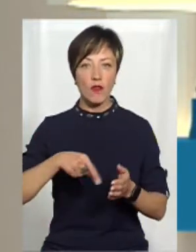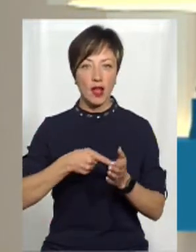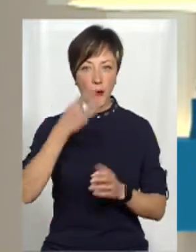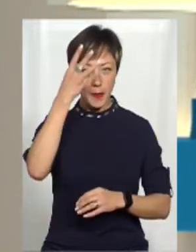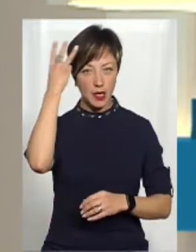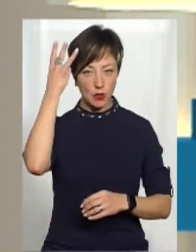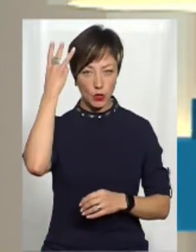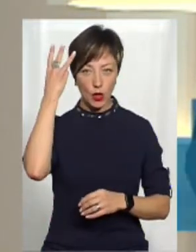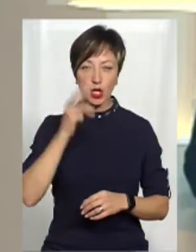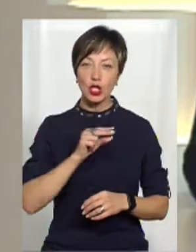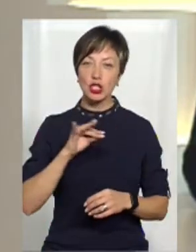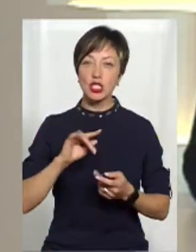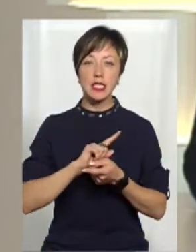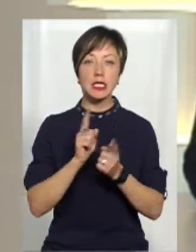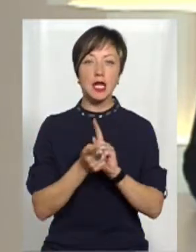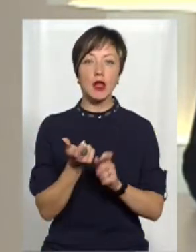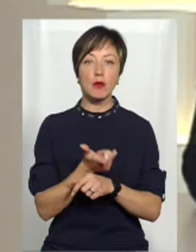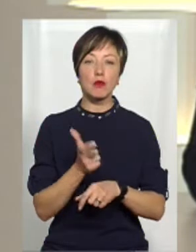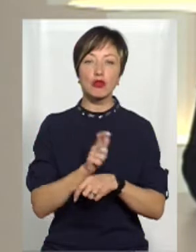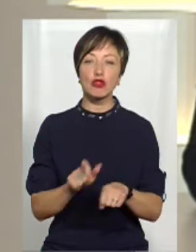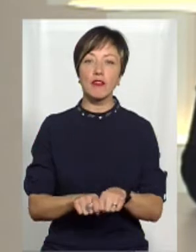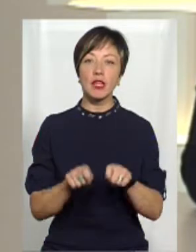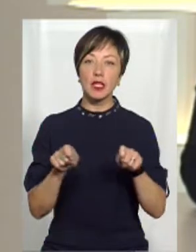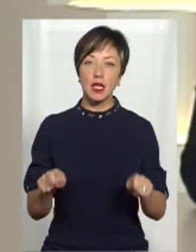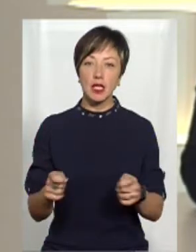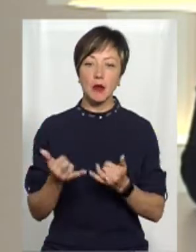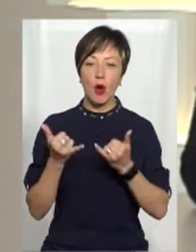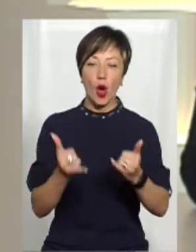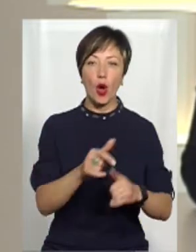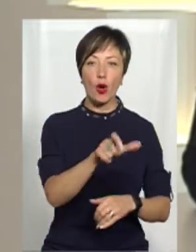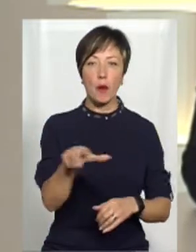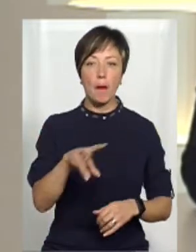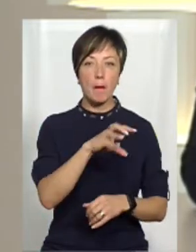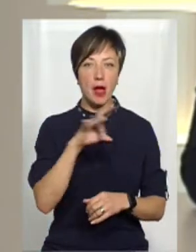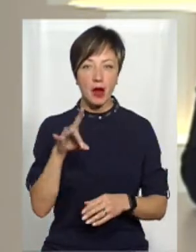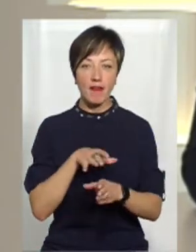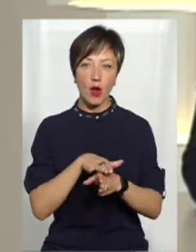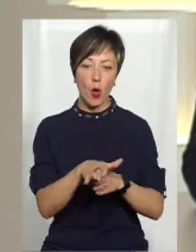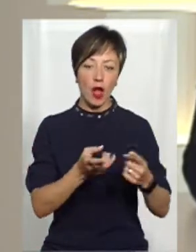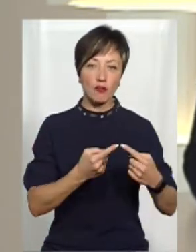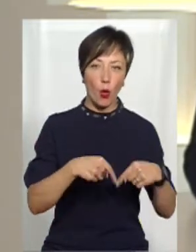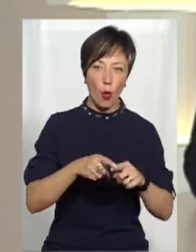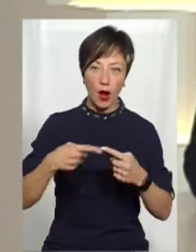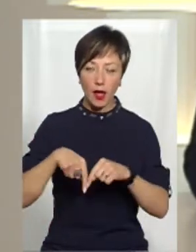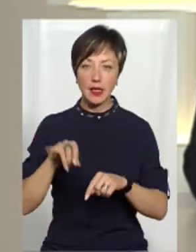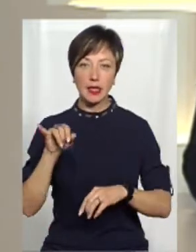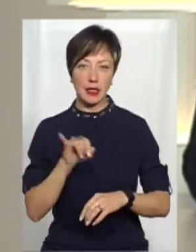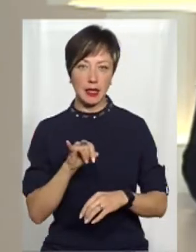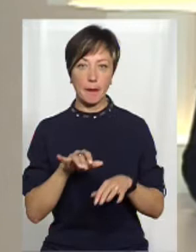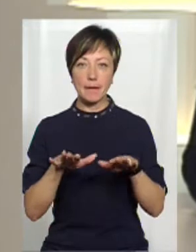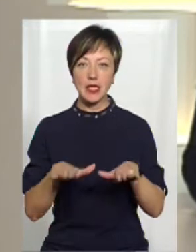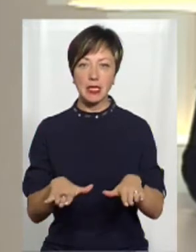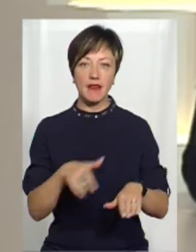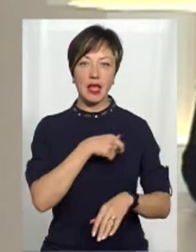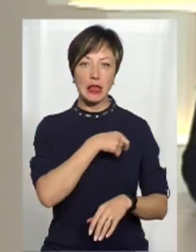Хмельницького? Чи стали більш відкритими громаді, мер, виконавчі органи і